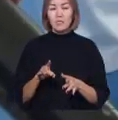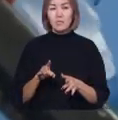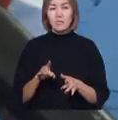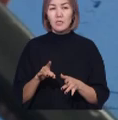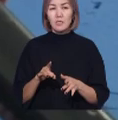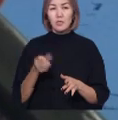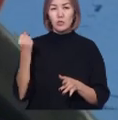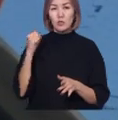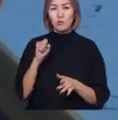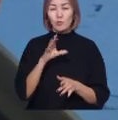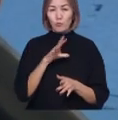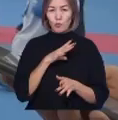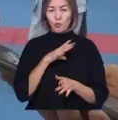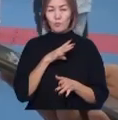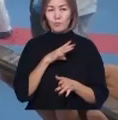Республикасының чемпионы болдым.